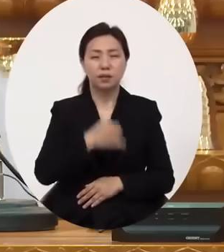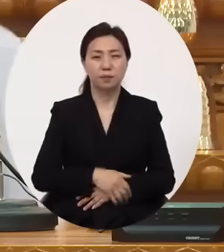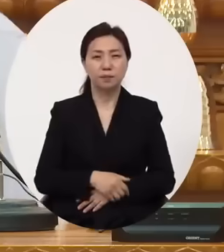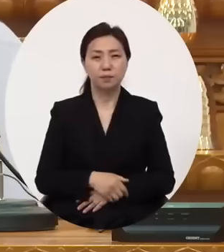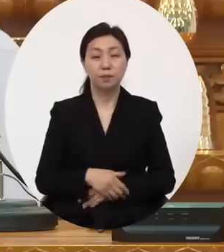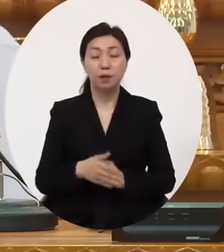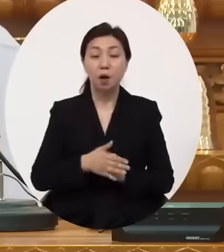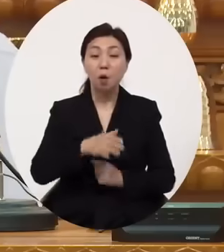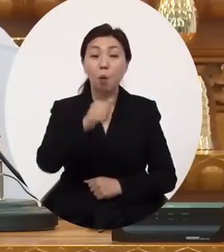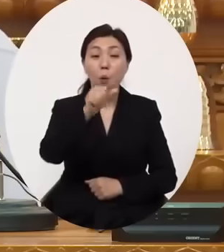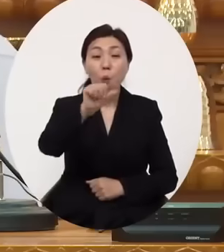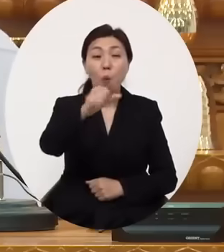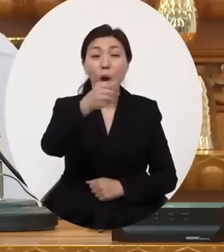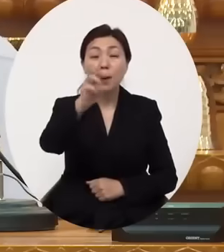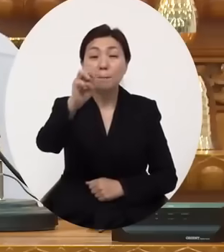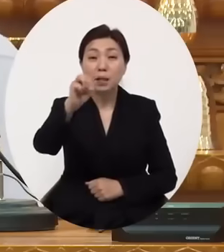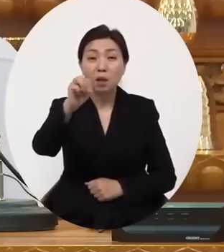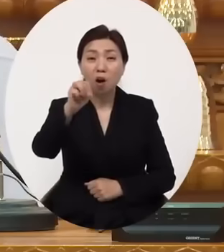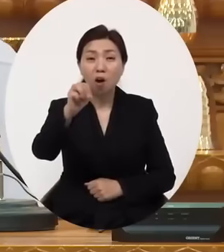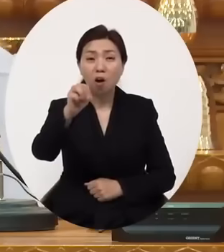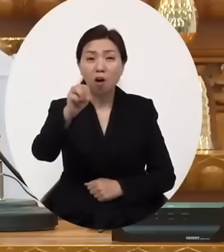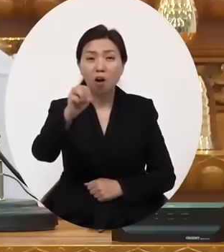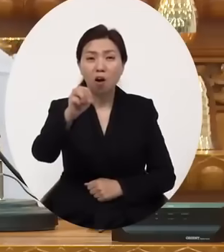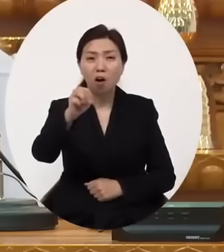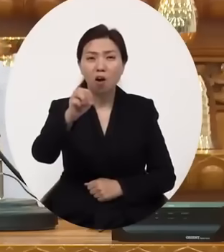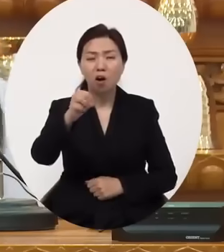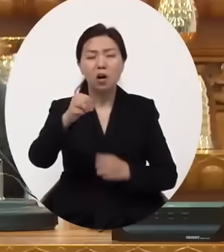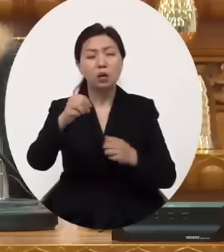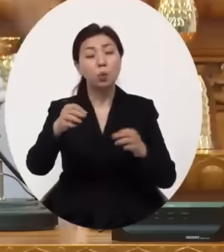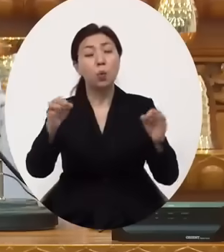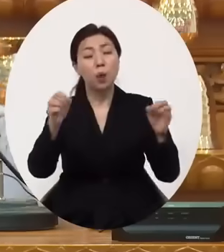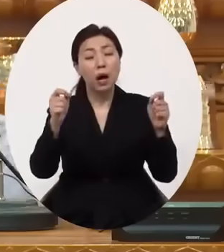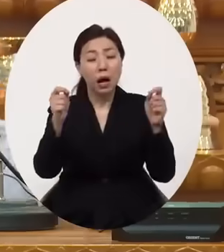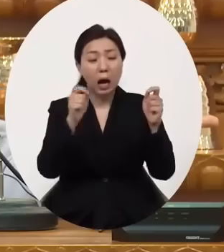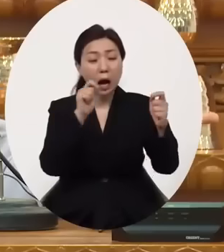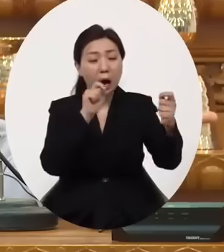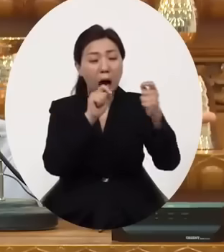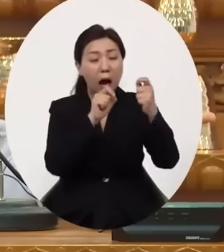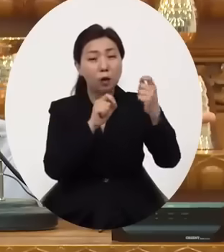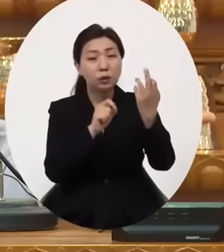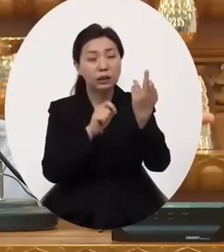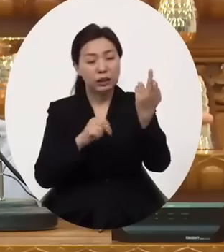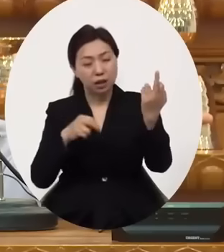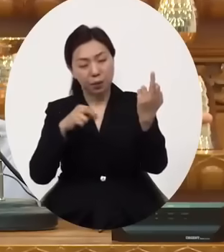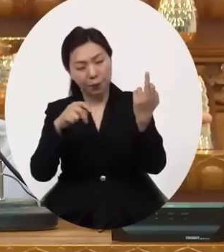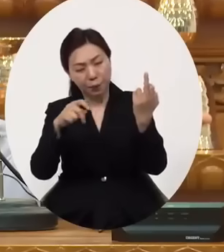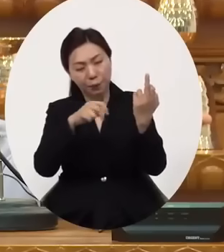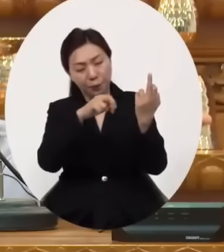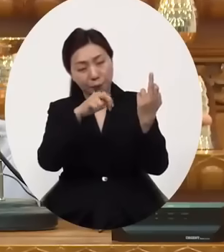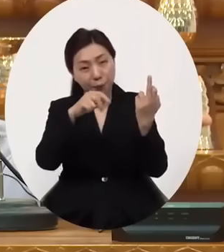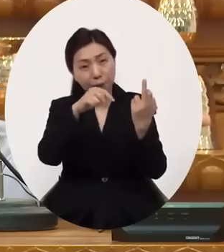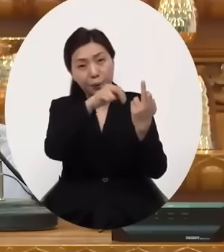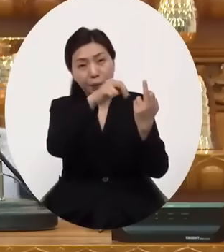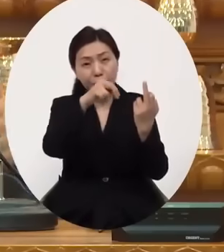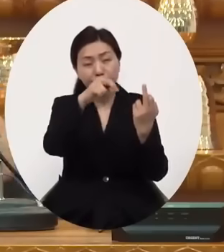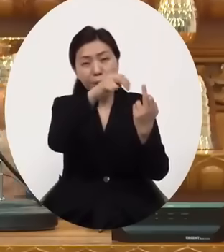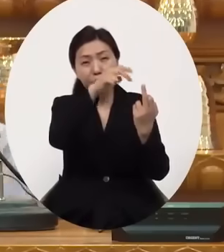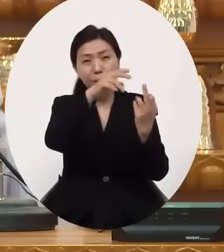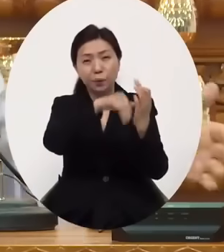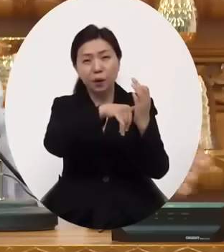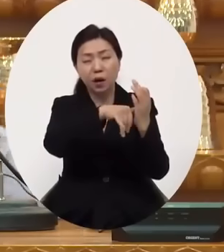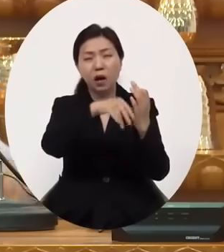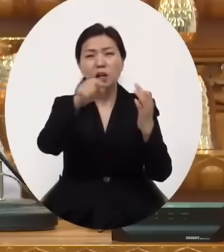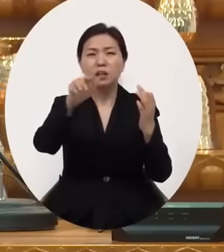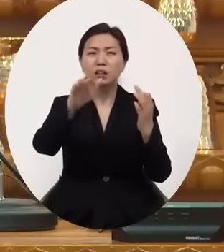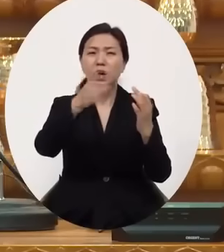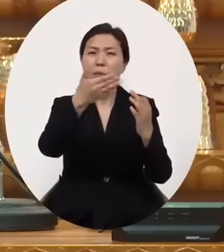말이에요. 그러니까 그런 500m 정도를 우리가 막 경주 남산을 간다. 이게 이제 495 이러니까